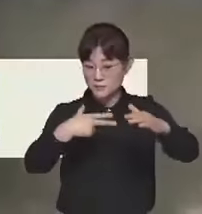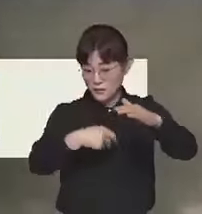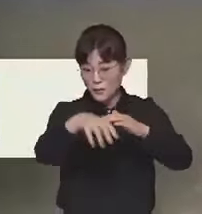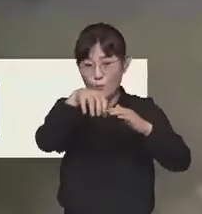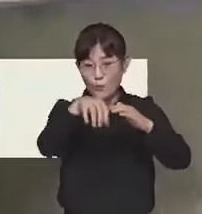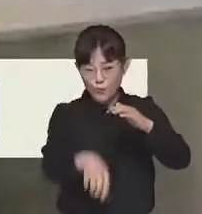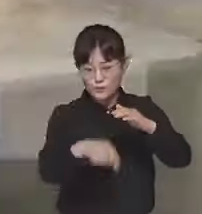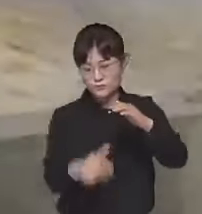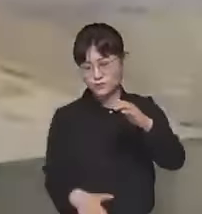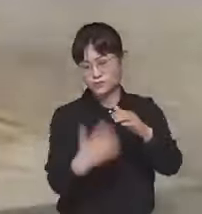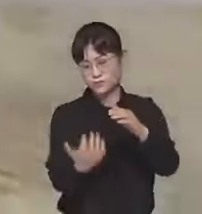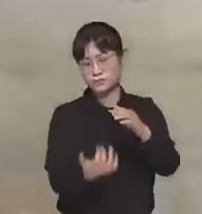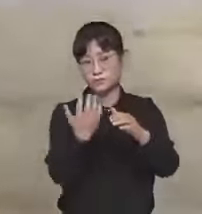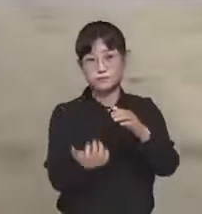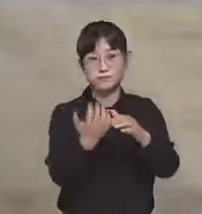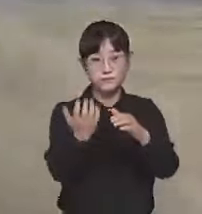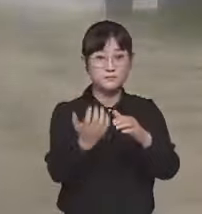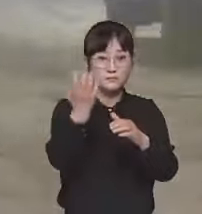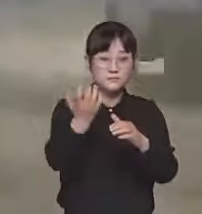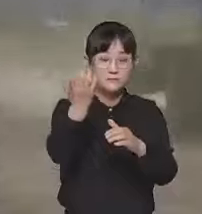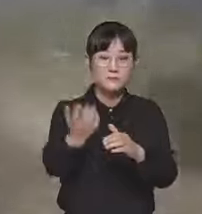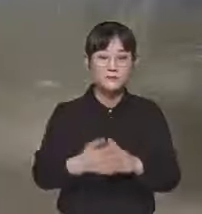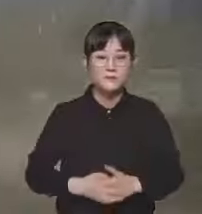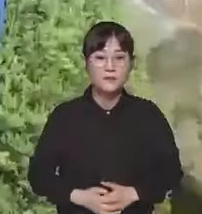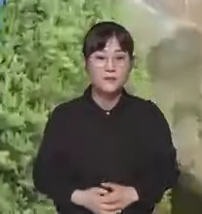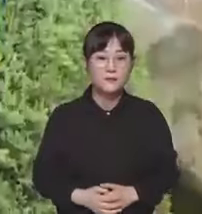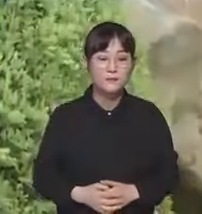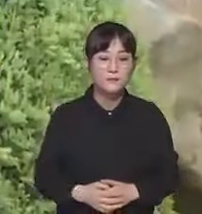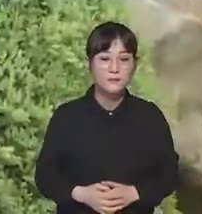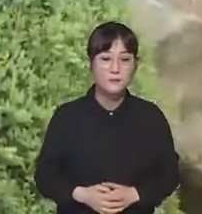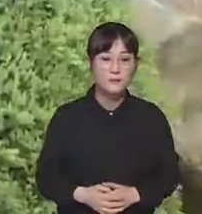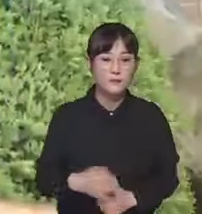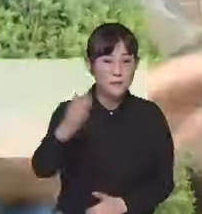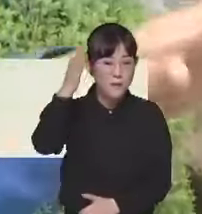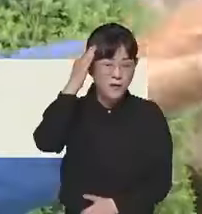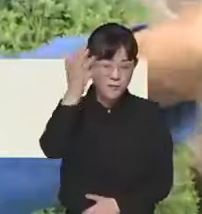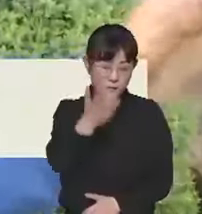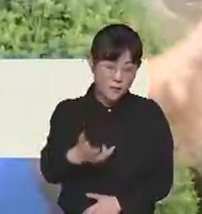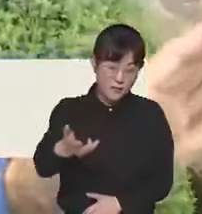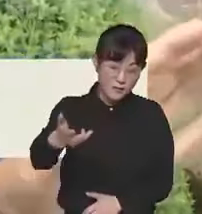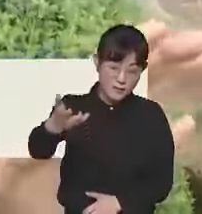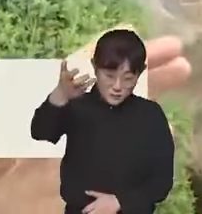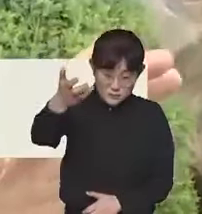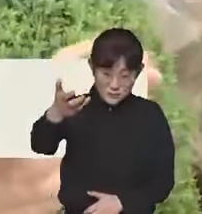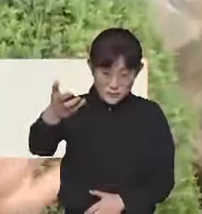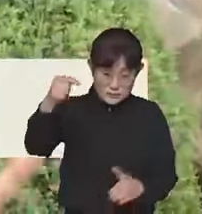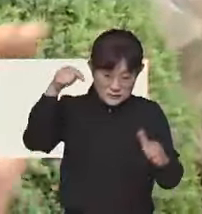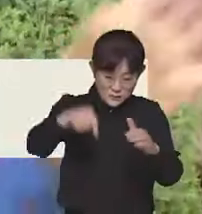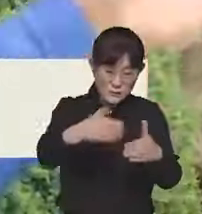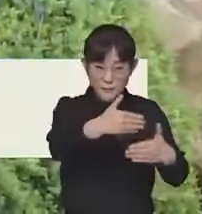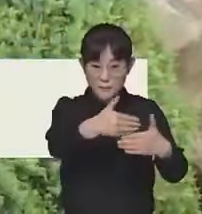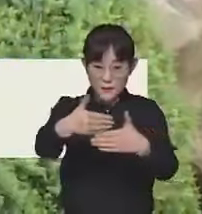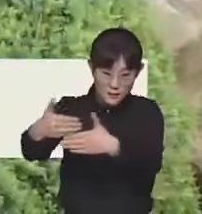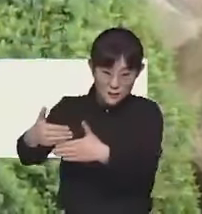지하에서 불이났습니다 기가 막 올라오라고 건 금지니까